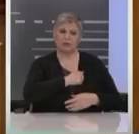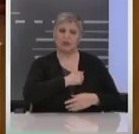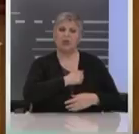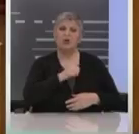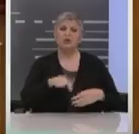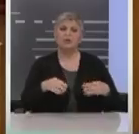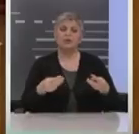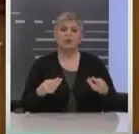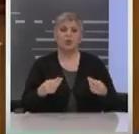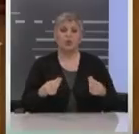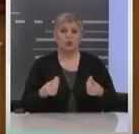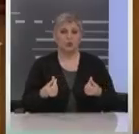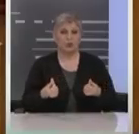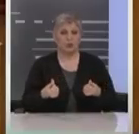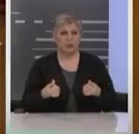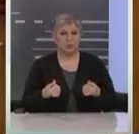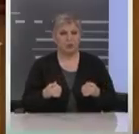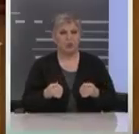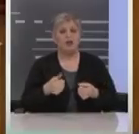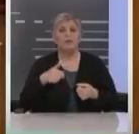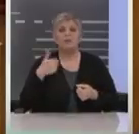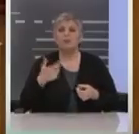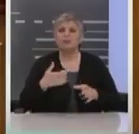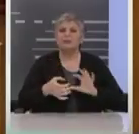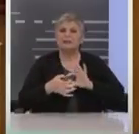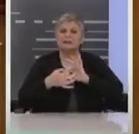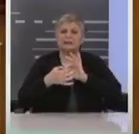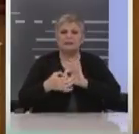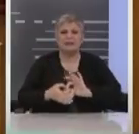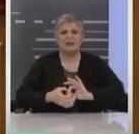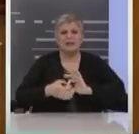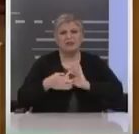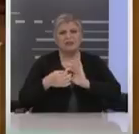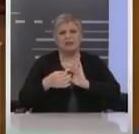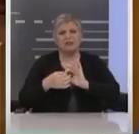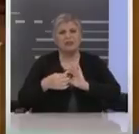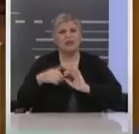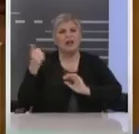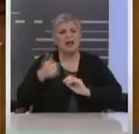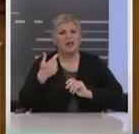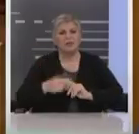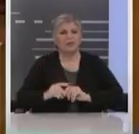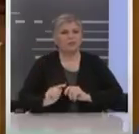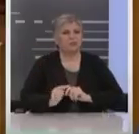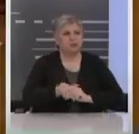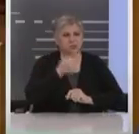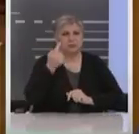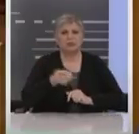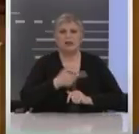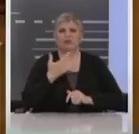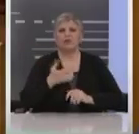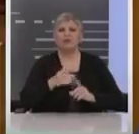τακτική να καταπιάνεστε διαρκώς από φυσικές καταστροφές, από